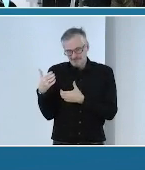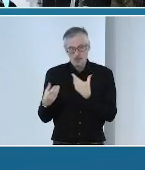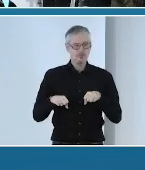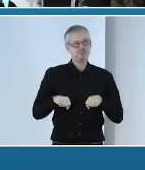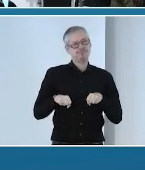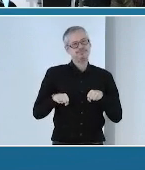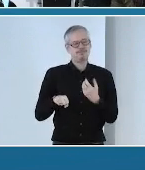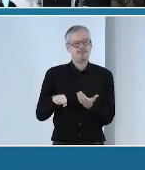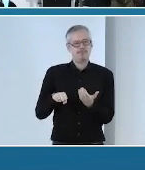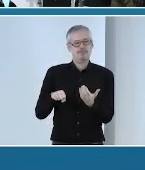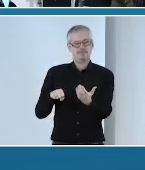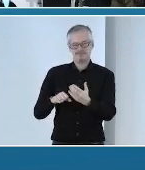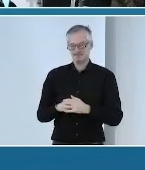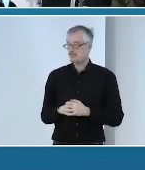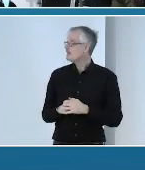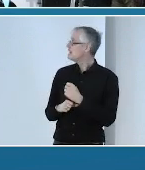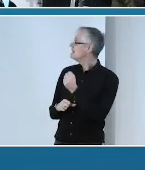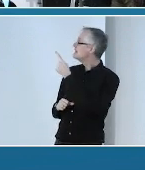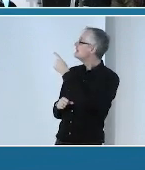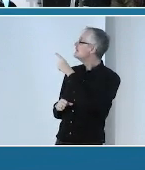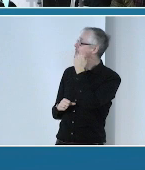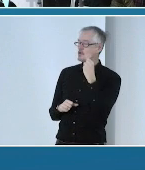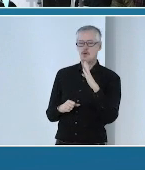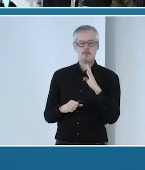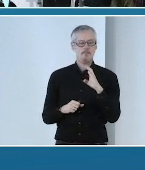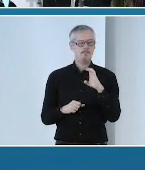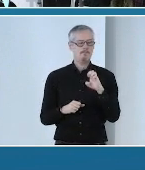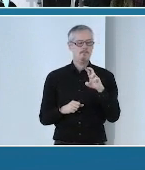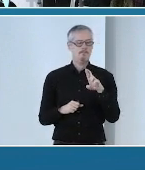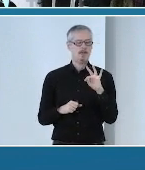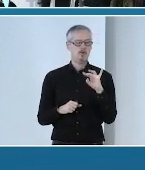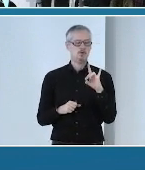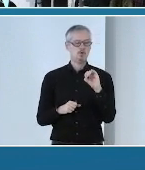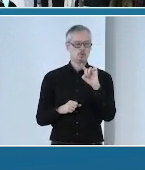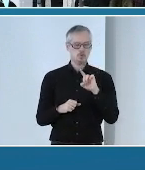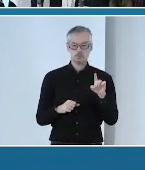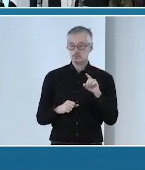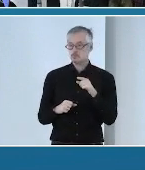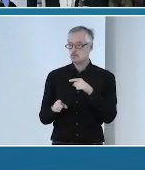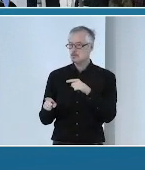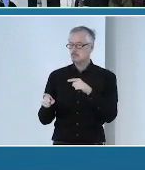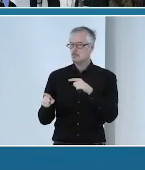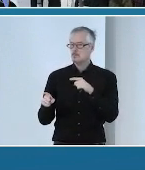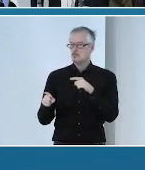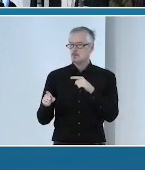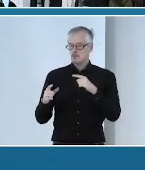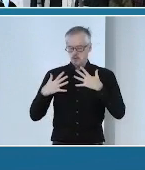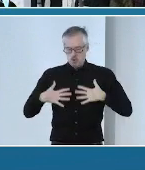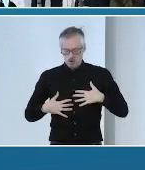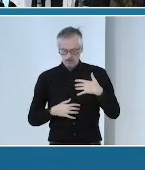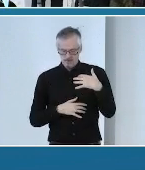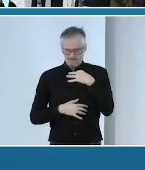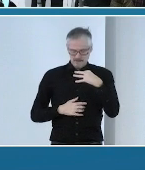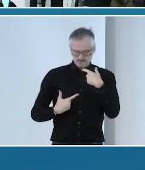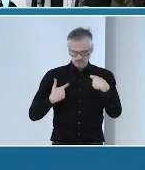c'est une citation donc, de M. Berthoz. Les réflexes posturaux entraînent plus qu'un changement de posture. Le